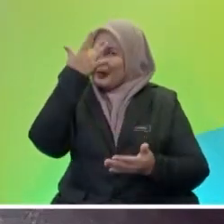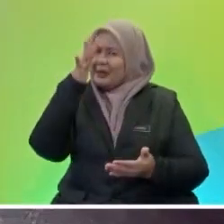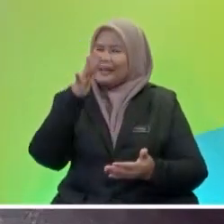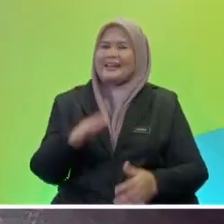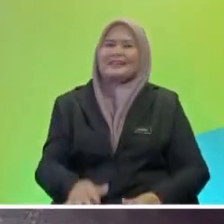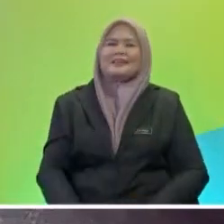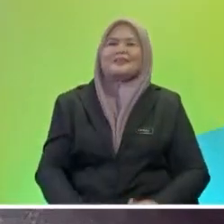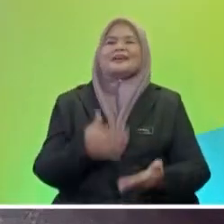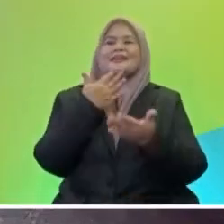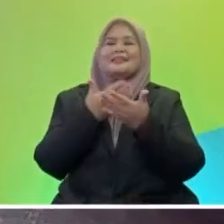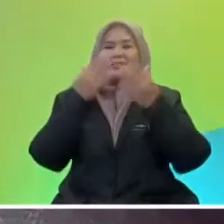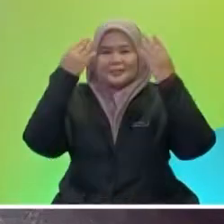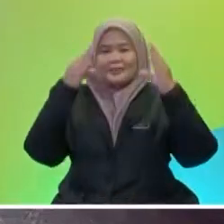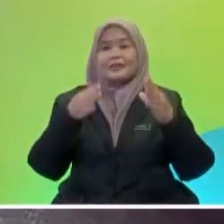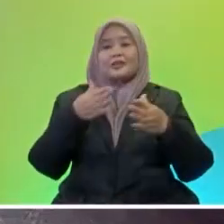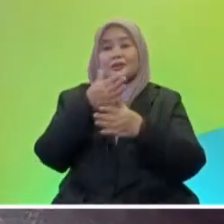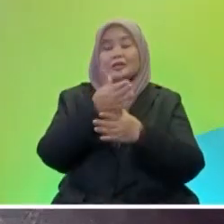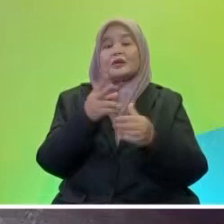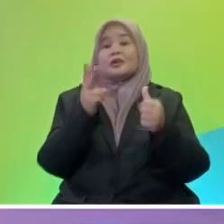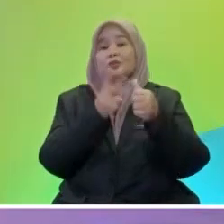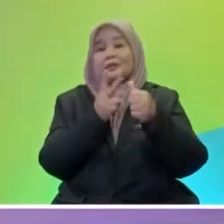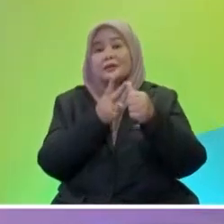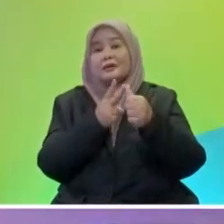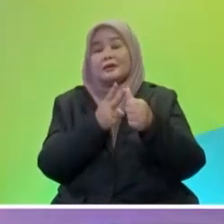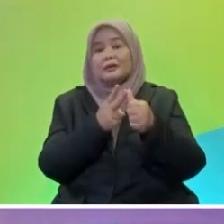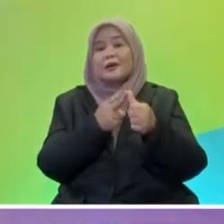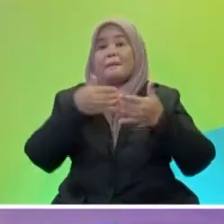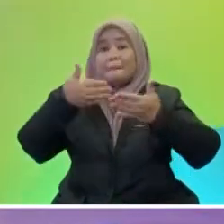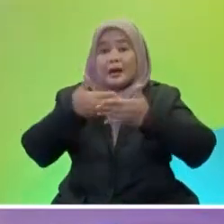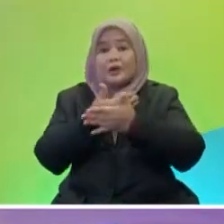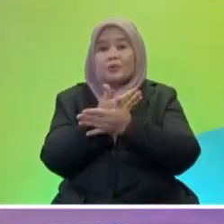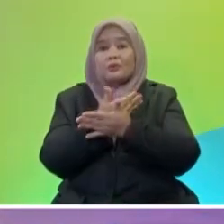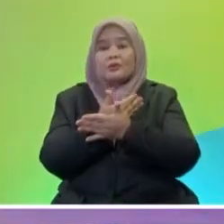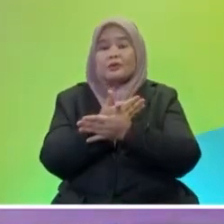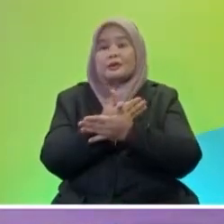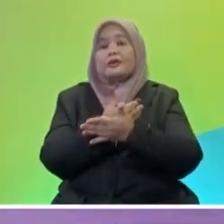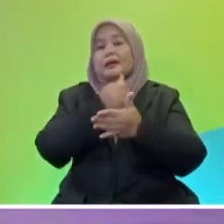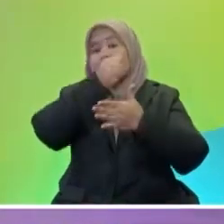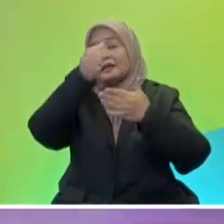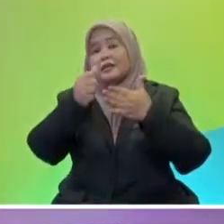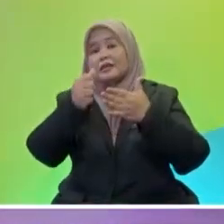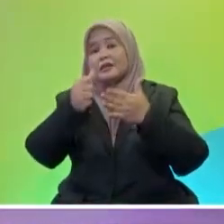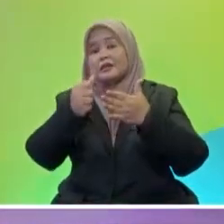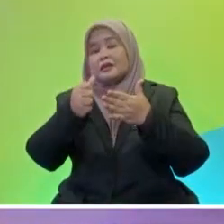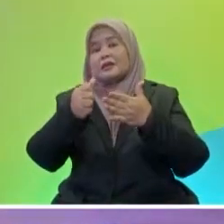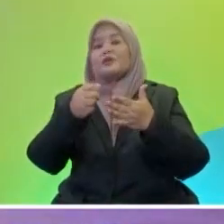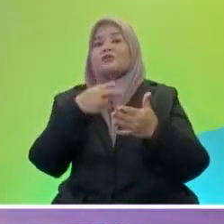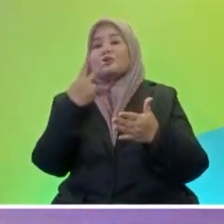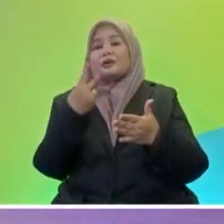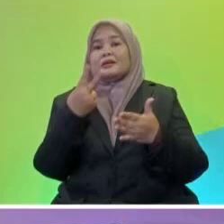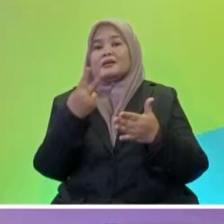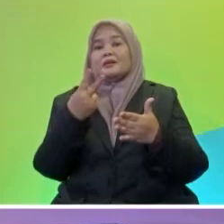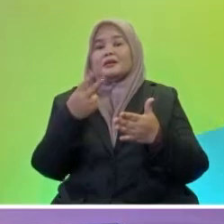dapat Oke dan seterusnya yang kedua baru baru nih hujan ini adalah mokel dan yang merupakan